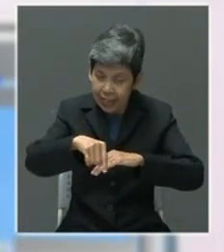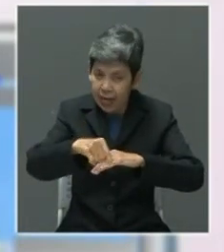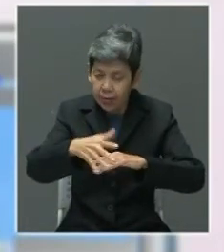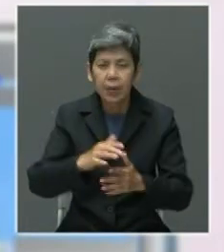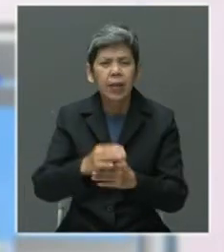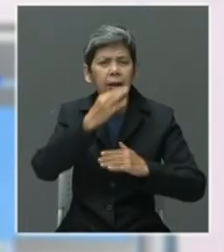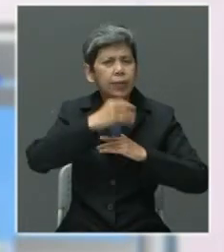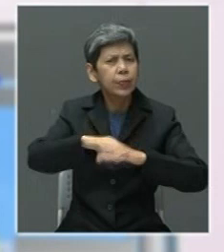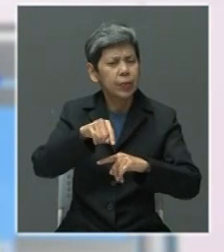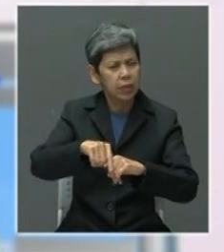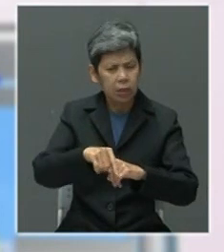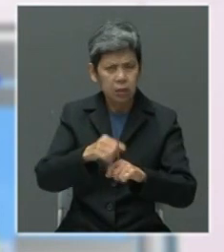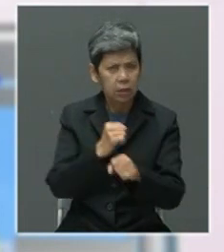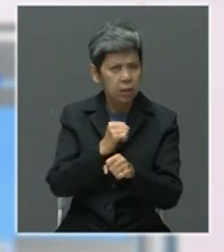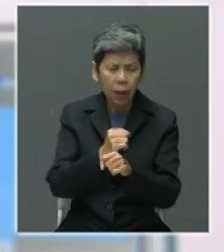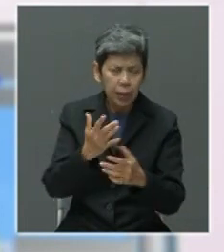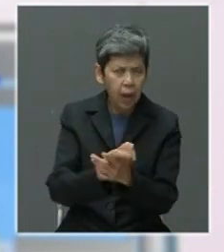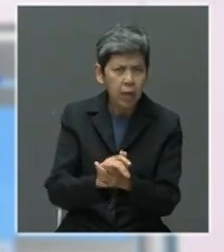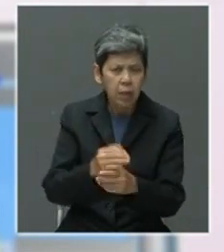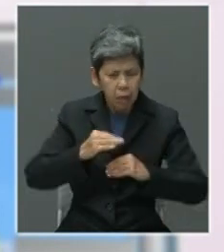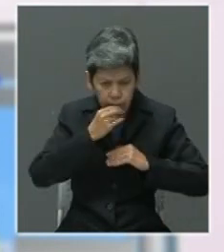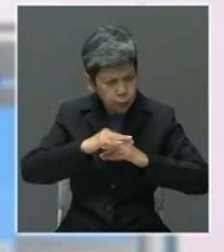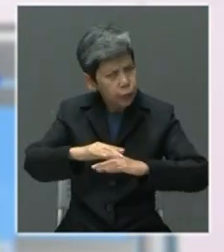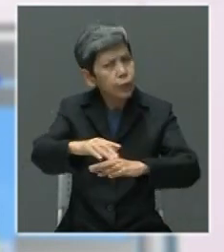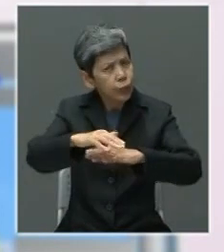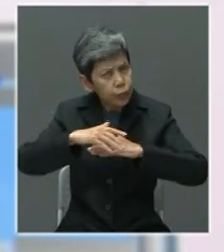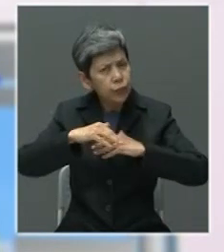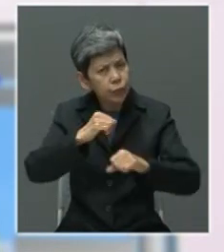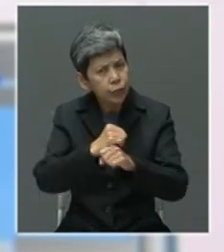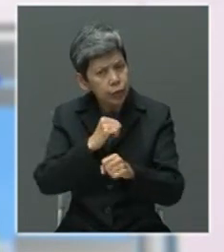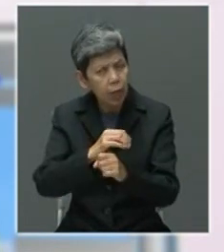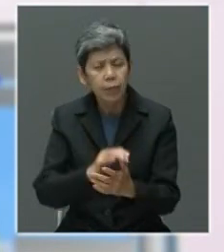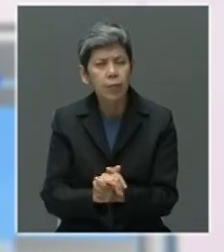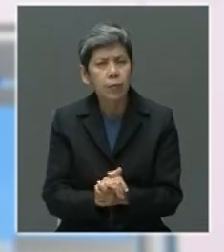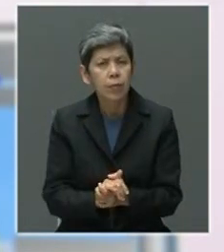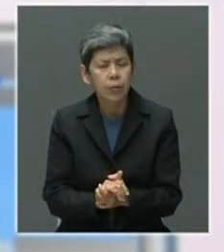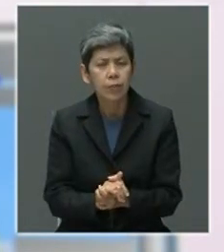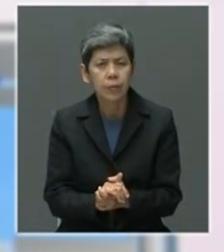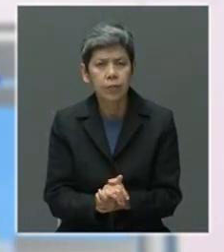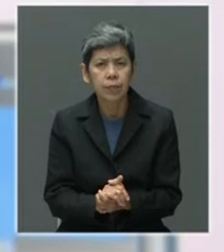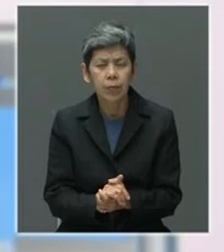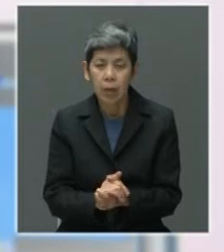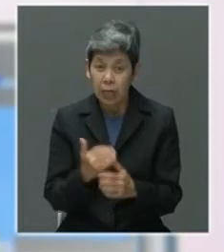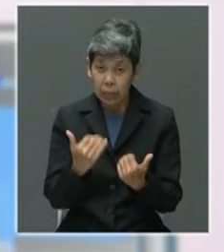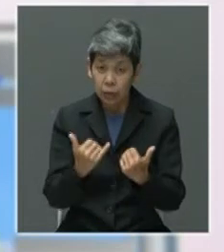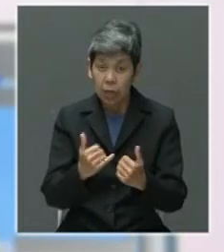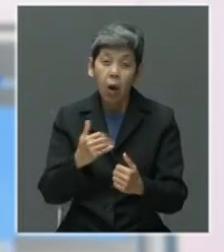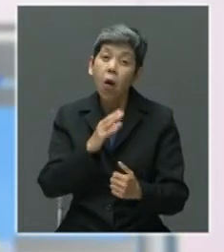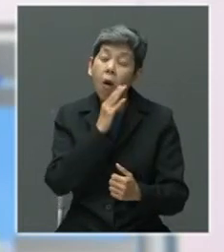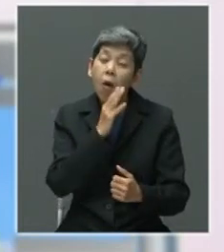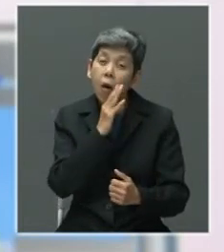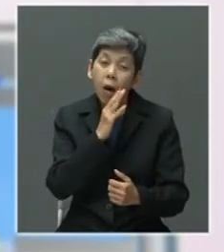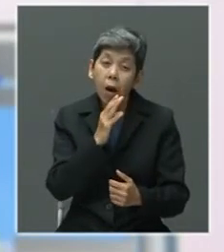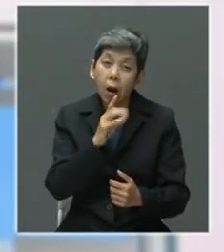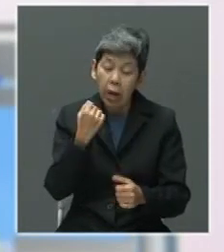กเสนอไม่ได้จะไปครอบครองชายหาดเพราะมันเป็นที่ไปการสัมผัสประโยชน์ร่วมกันนะโรงแรมไหนเนี่ยนะครับไป